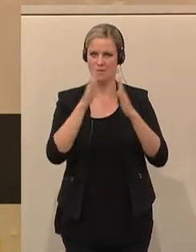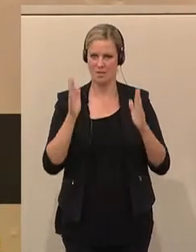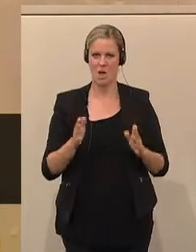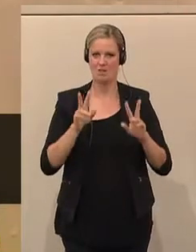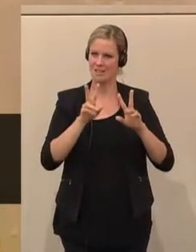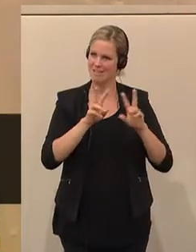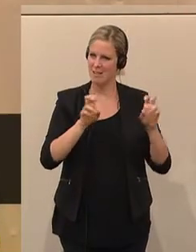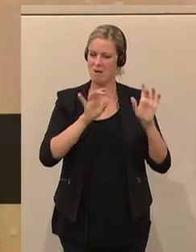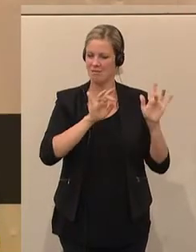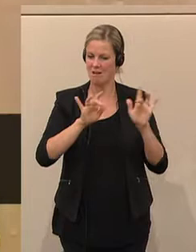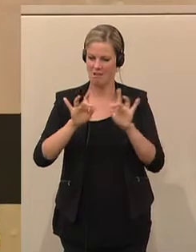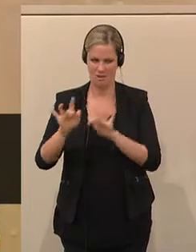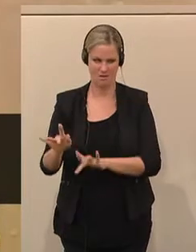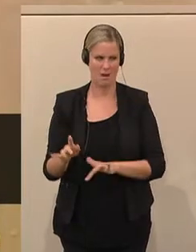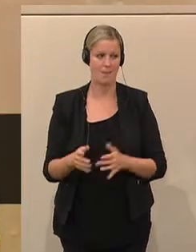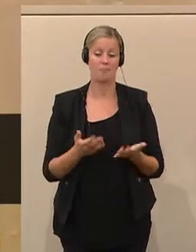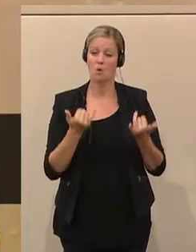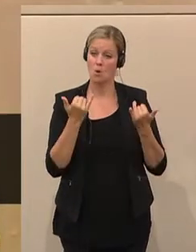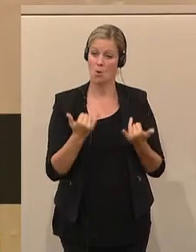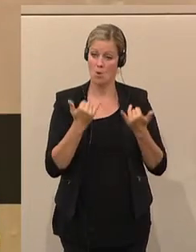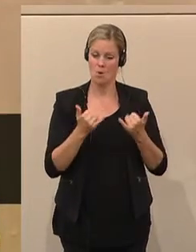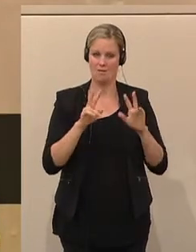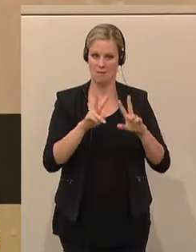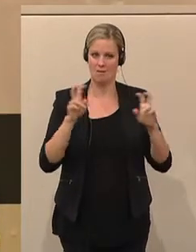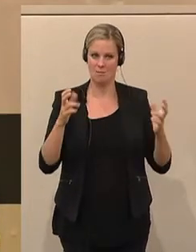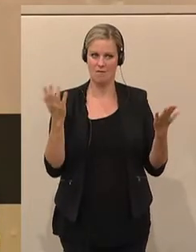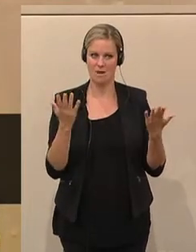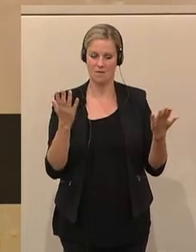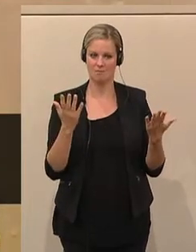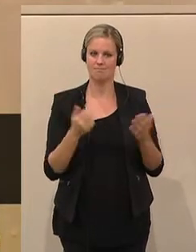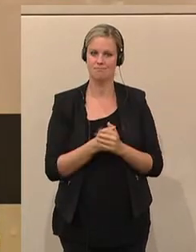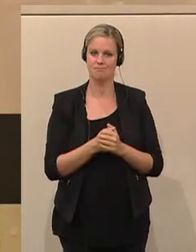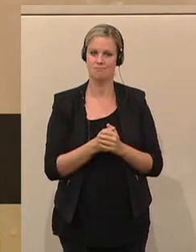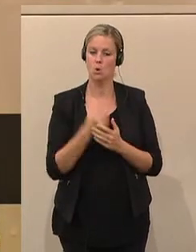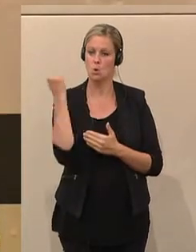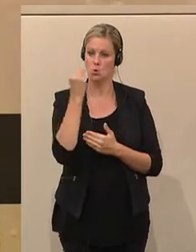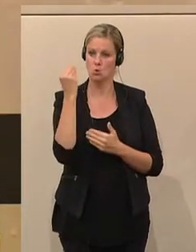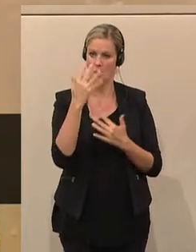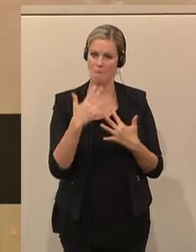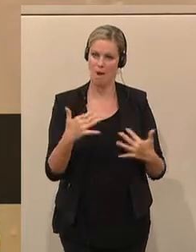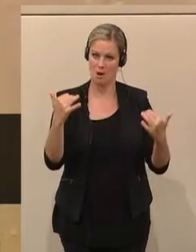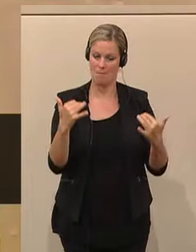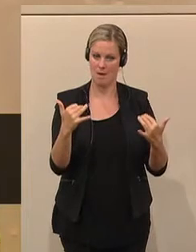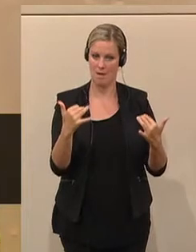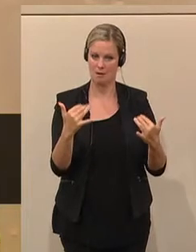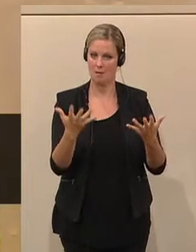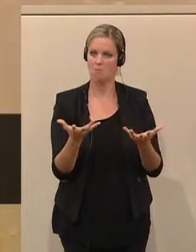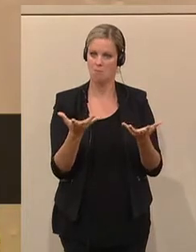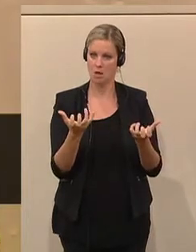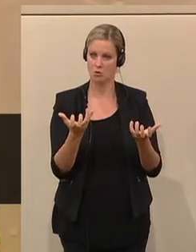wurde schon mehrfach angesprochen, heute geht es darum, um ein Schülerparlament, das jetzt da bereits in der